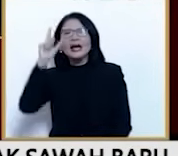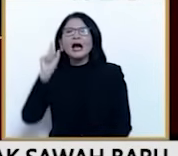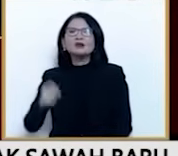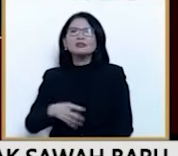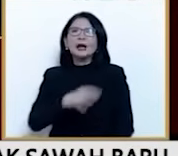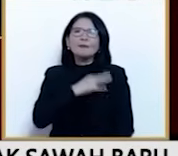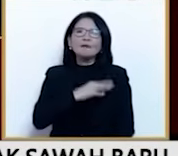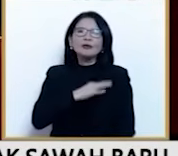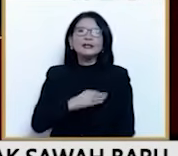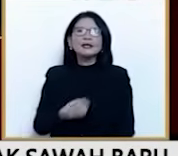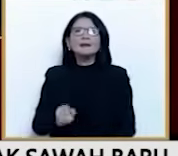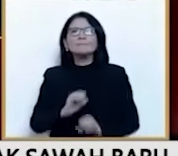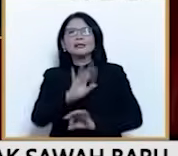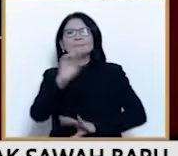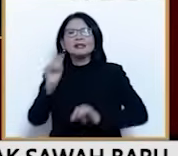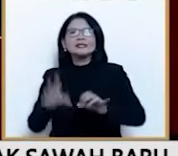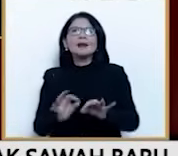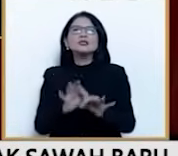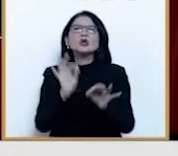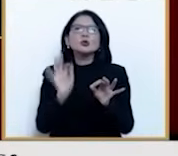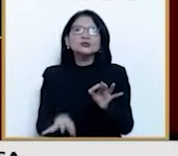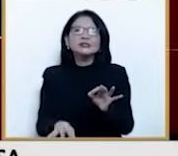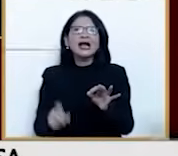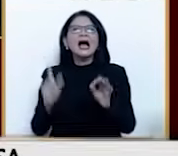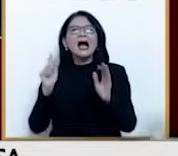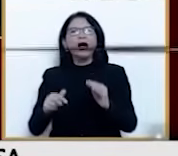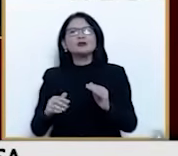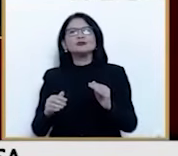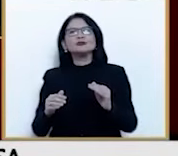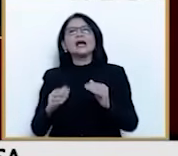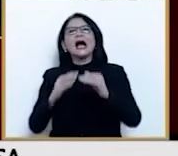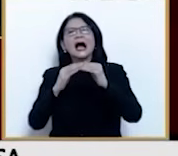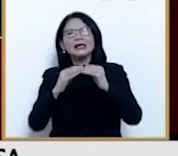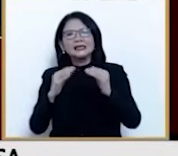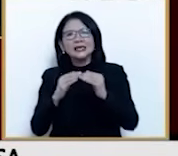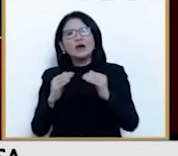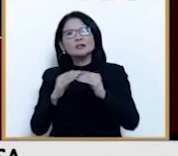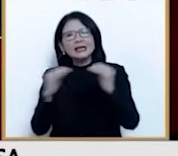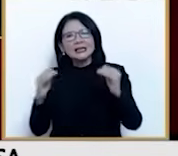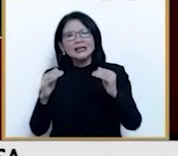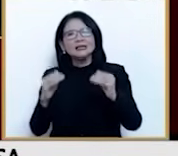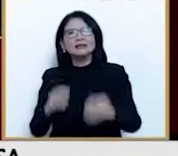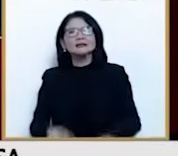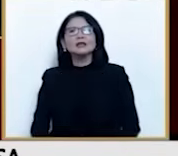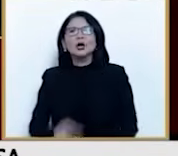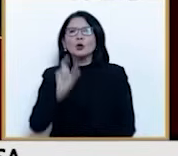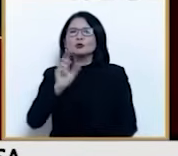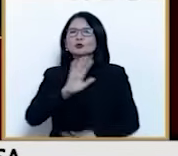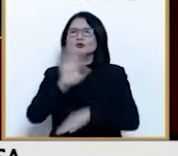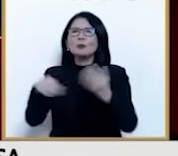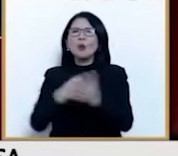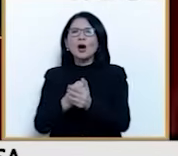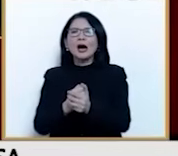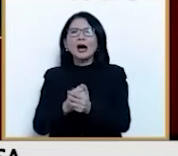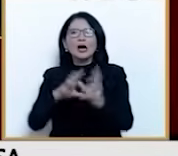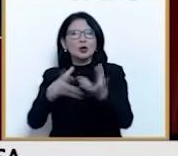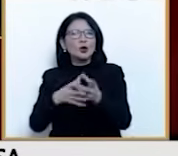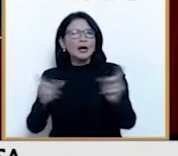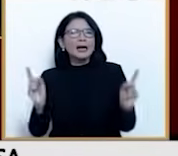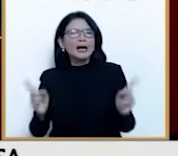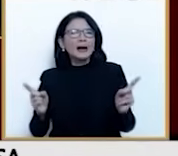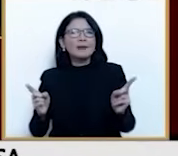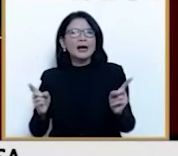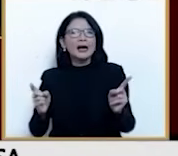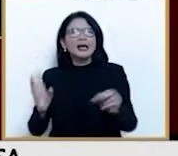dengan solusi-solusinya. Pemimpin harus adil, insya Allah kami adil untuk semua golongan, untuk semua agama, karena Jakarta